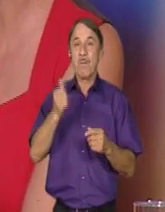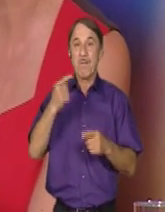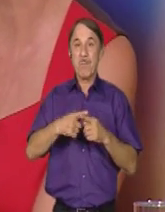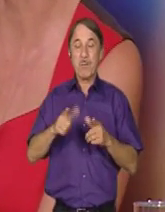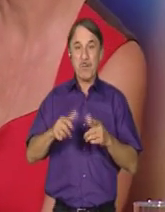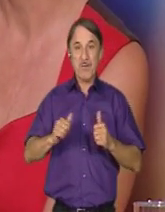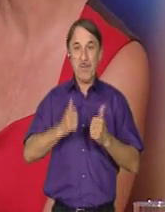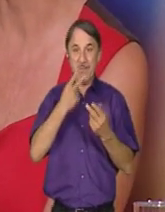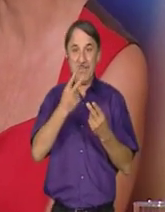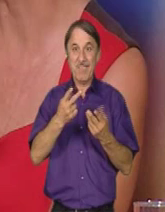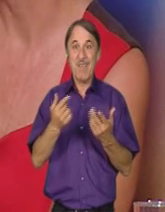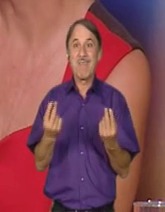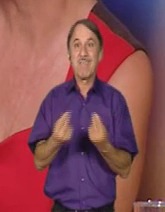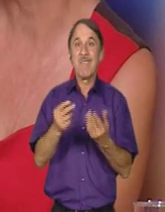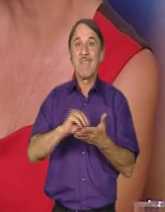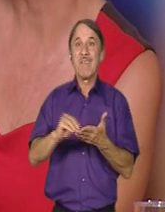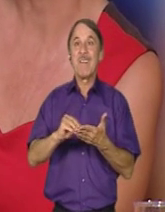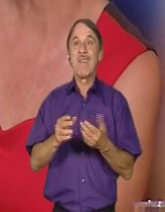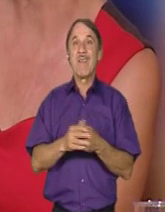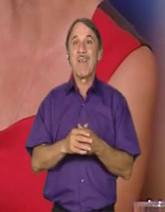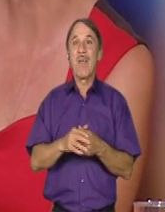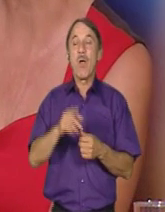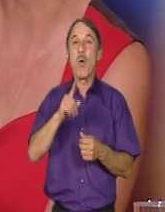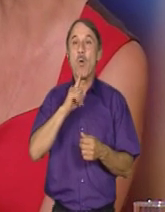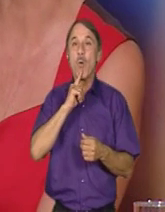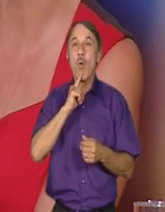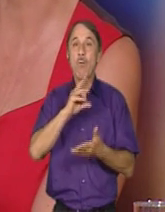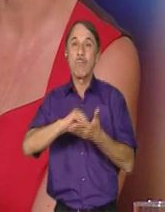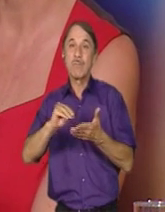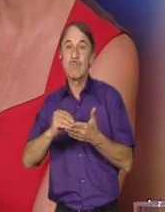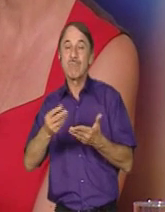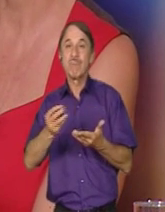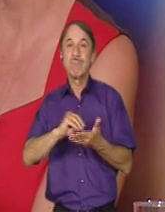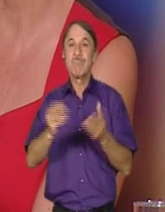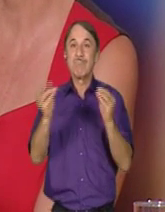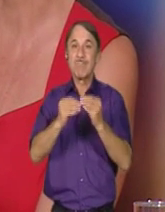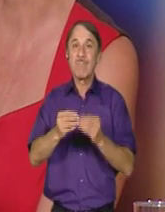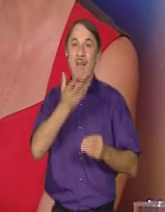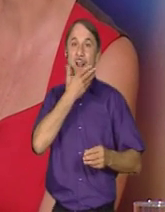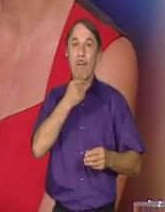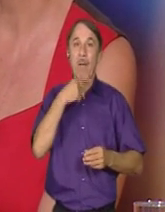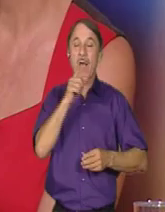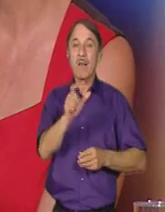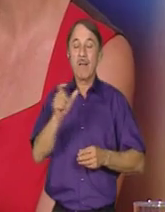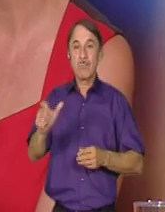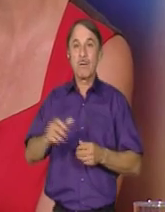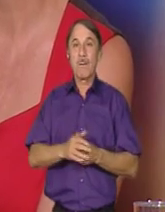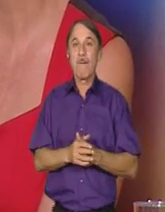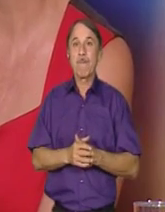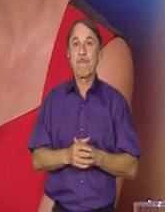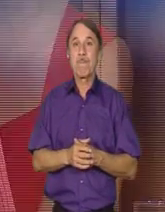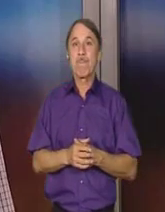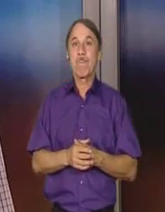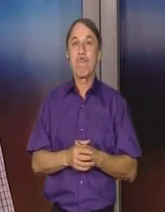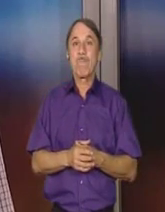put u životu čula da neko komponuje na stihove Crnjanskog. Ne znam da li ima neka pesma